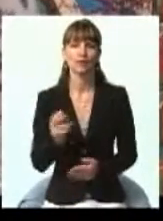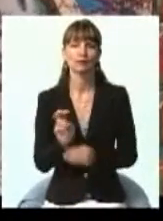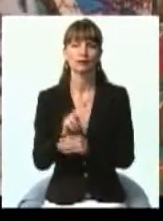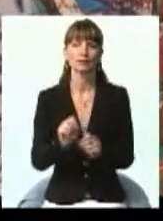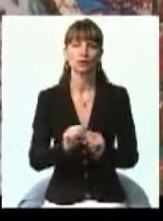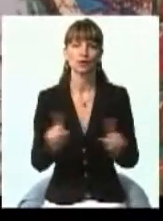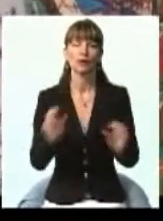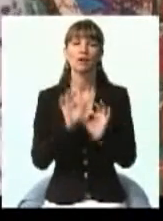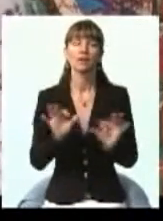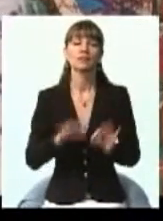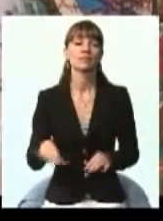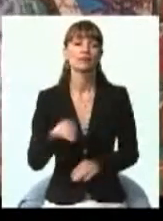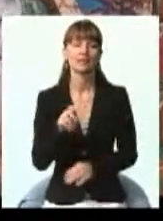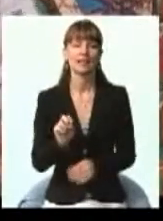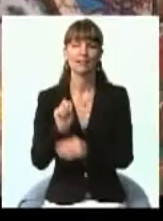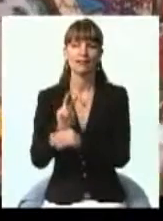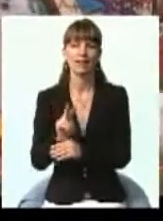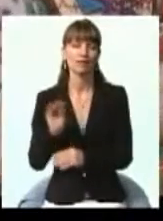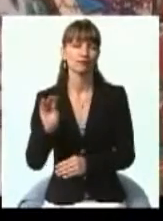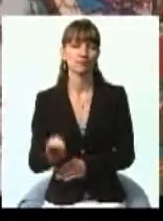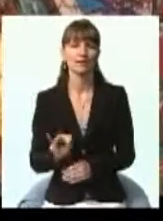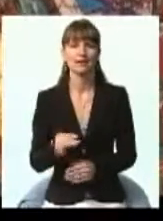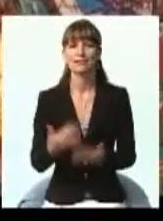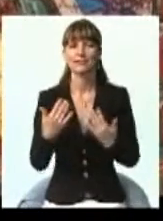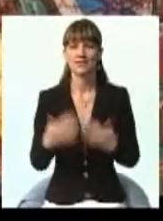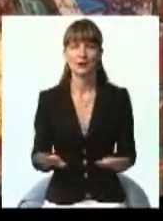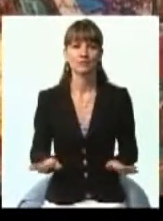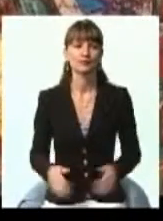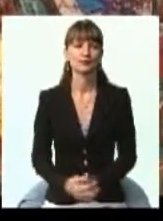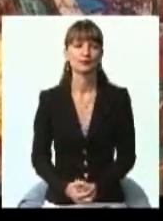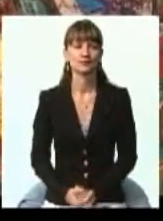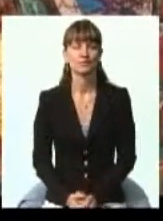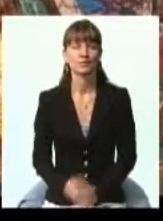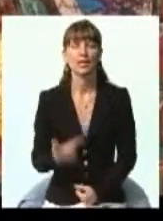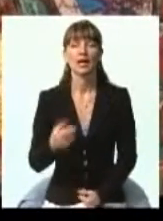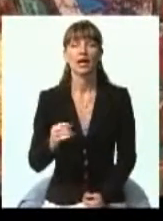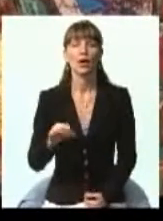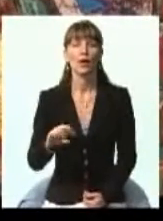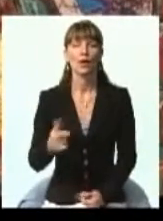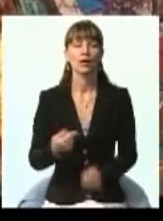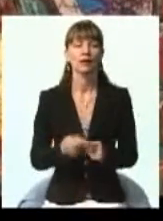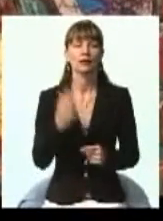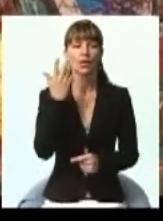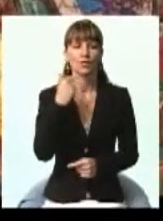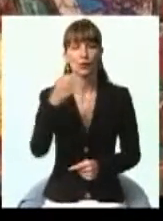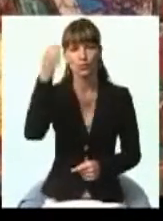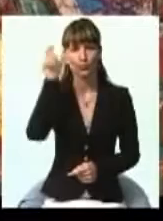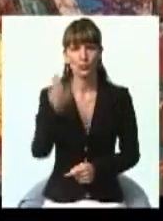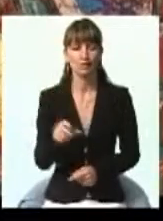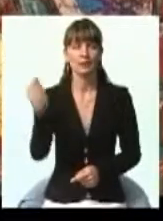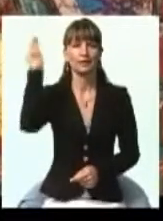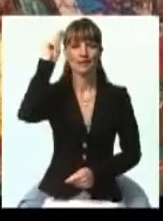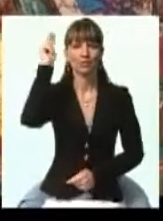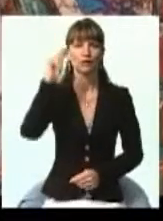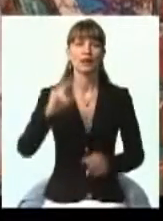школу, рассказал все, тебе 12 поставили, и все. Геолог – это когда ученый